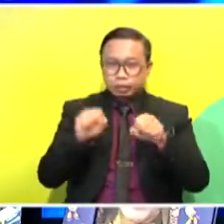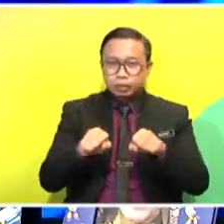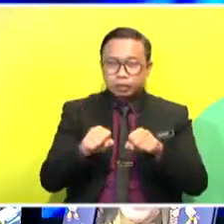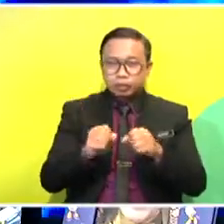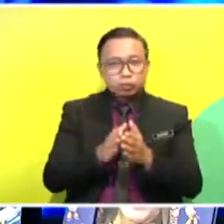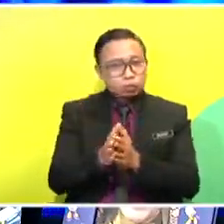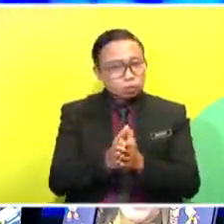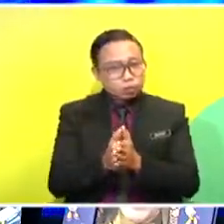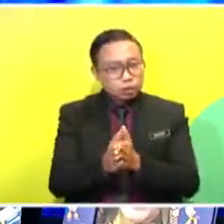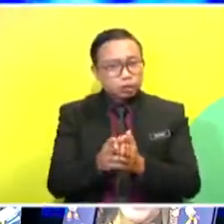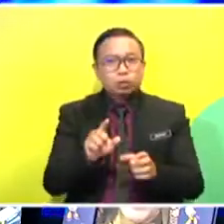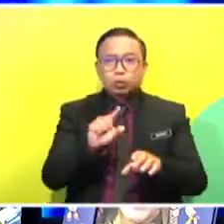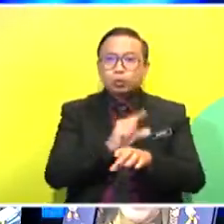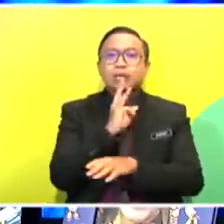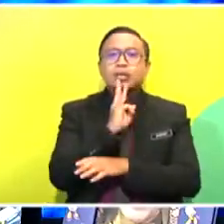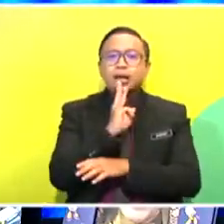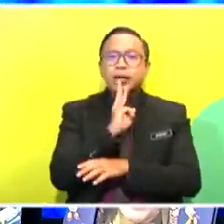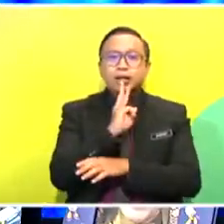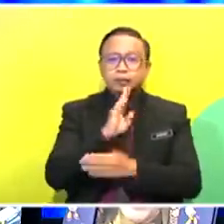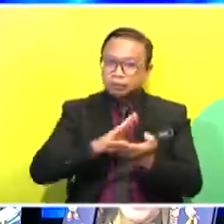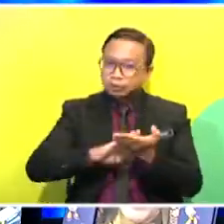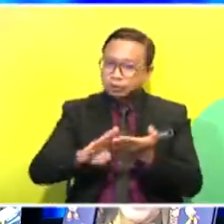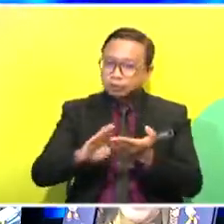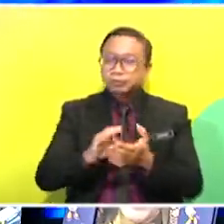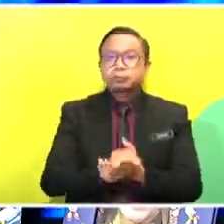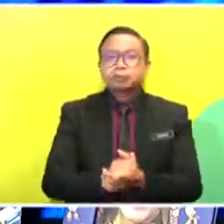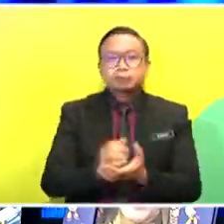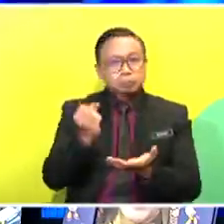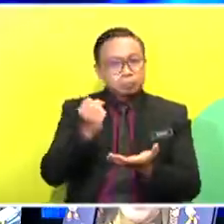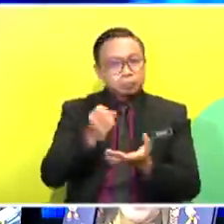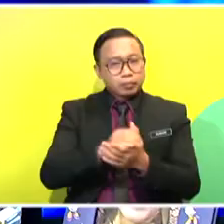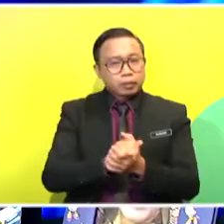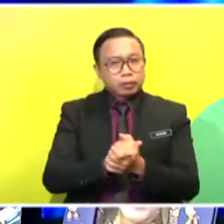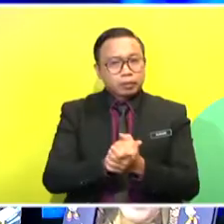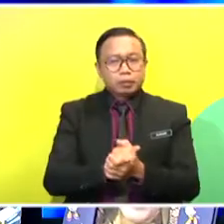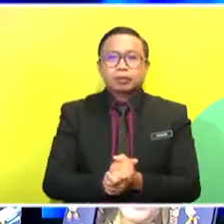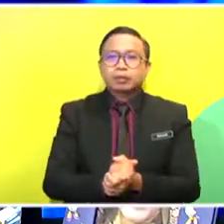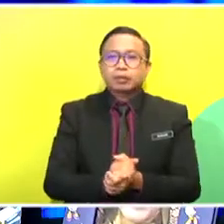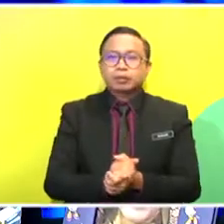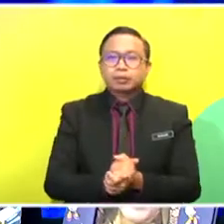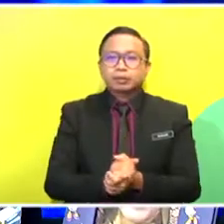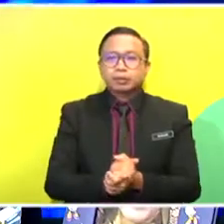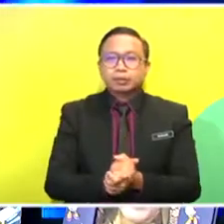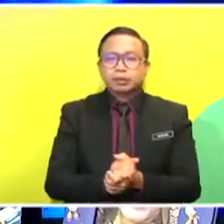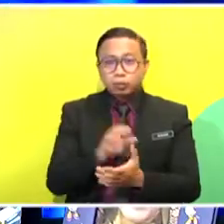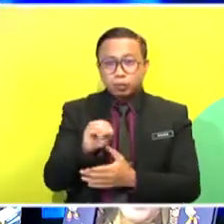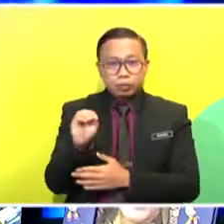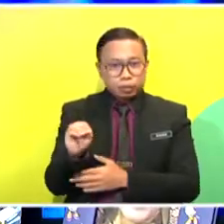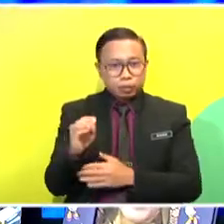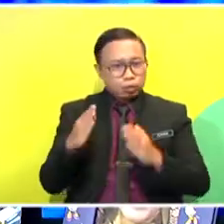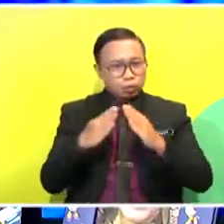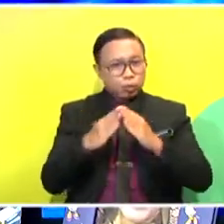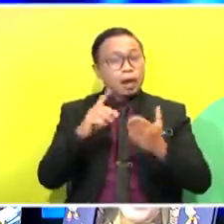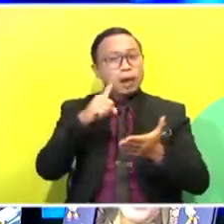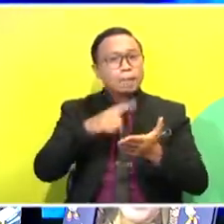tangan menggunakan air dan sabun atau gunakan gel pembasmi kuman apabila perlu. Agak-agaknya kan, murid-murid di rumah,